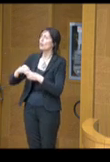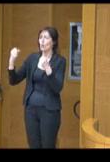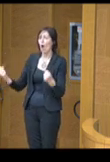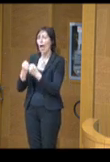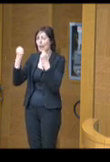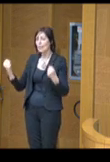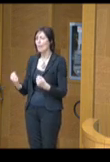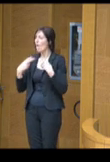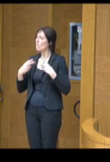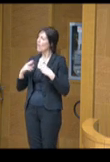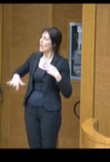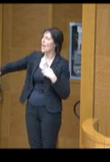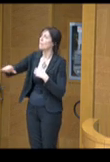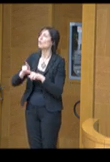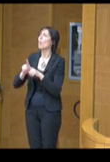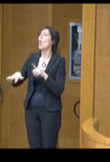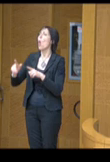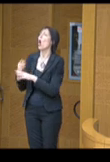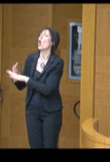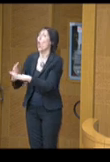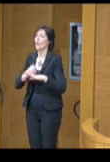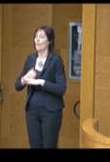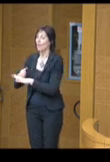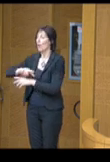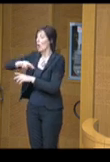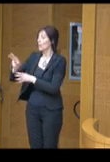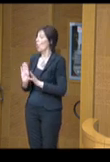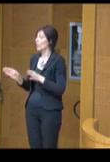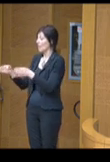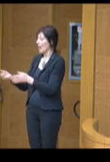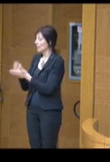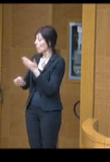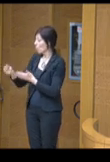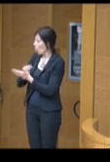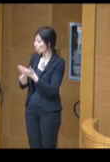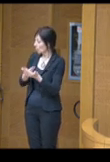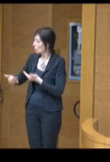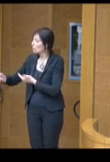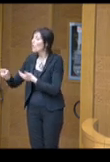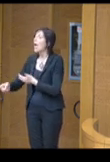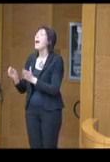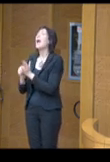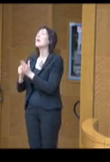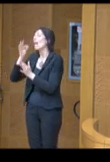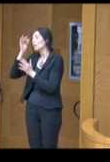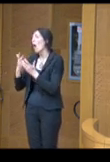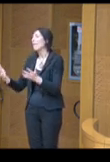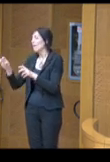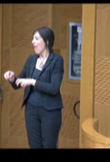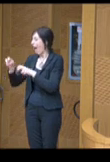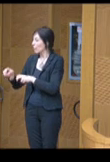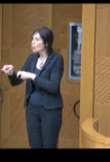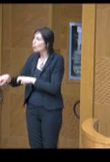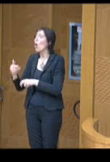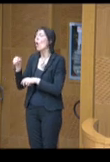poi viverlo come luogo di condivisione. La seconda fase del progetto ci ha visti ospiti presso la Casa del Giardinaggio. Qui,